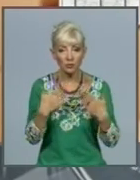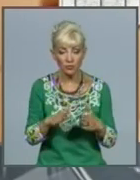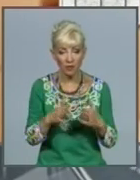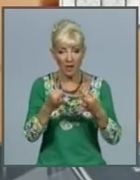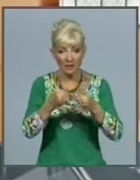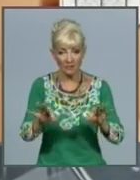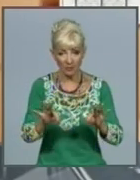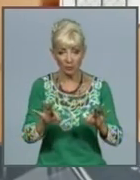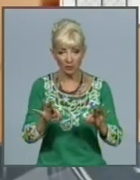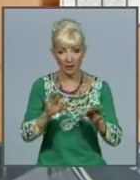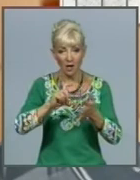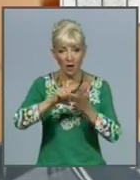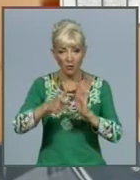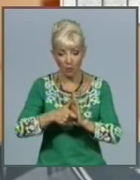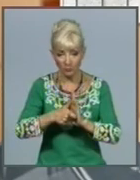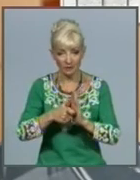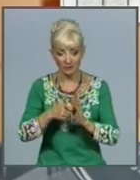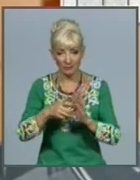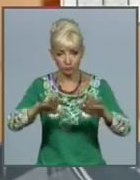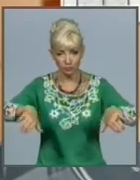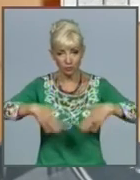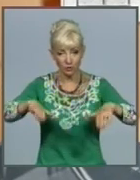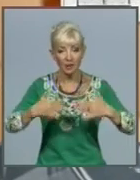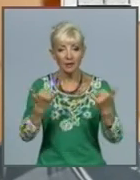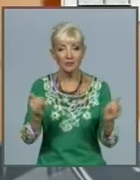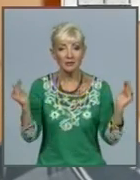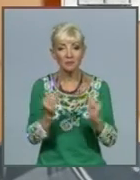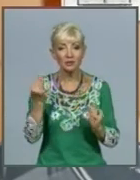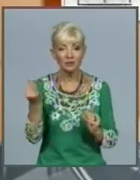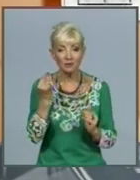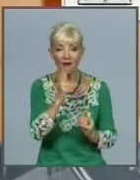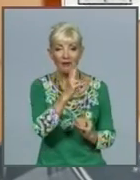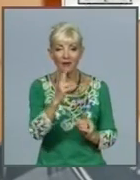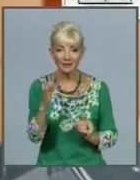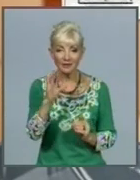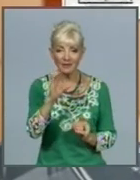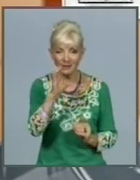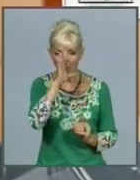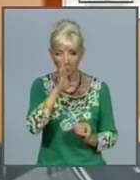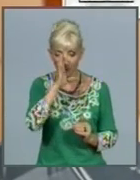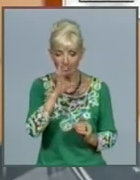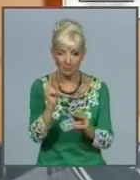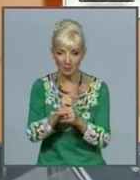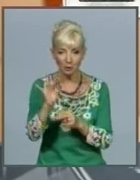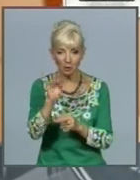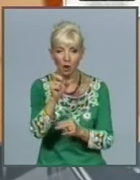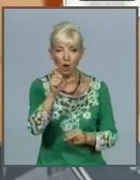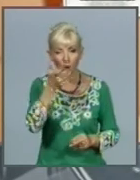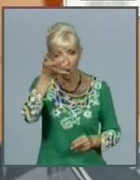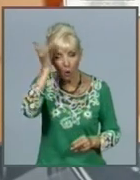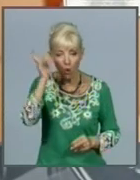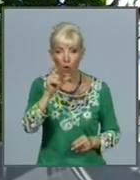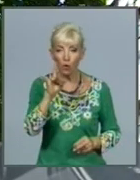аніж зазвичай. І ще зараз менше цікавляться квартирами з поганим ремонтом та хрущовками, навіть якщо будинок знаходиться у